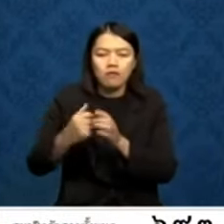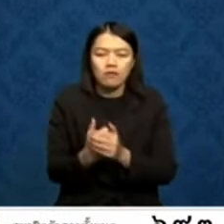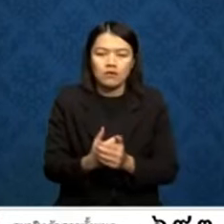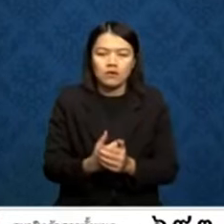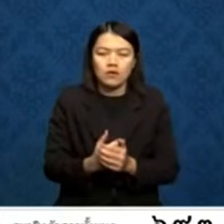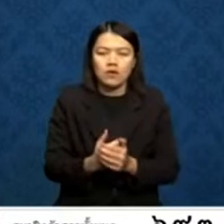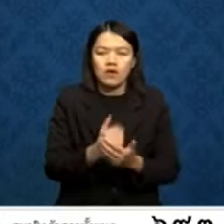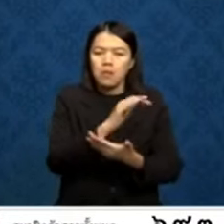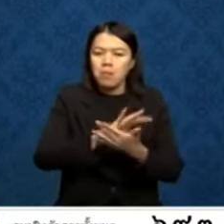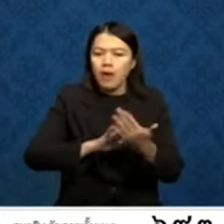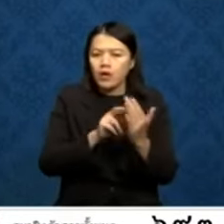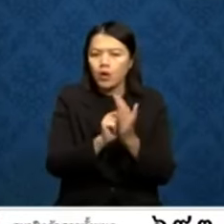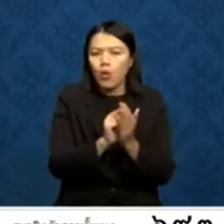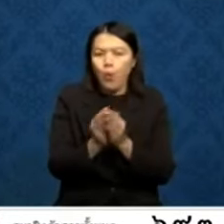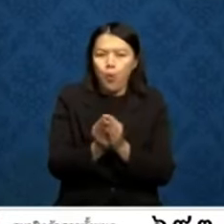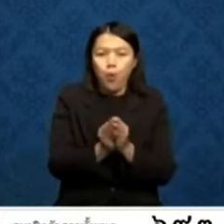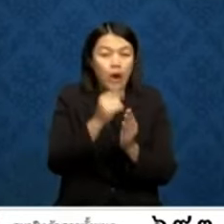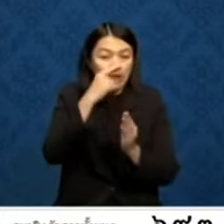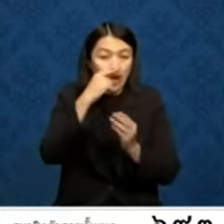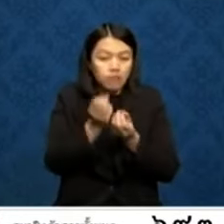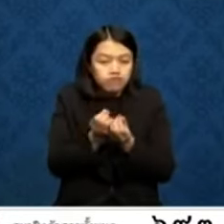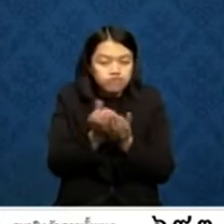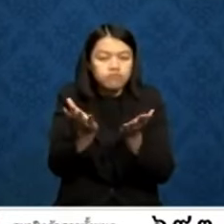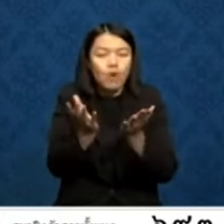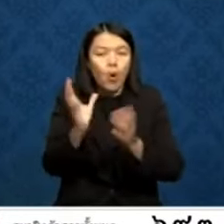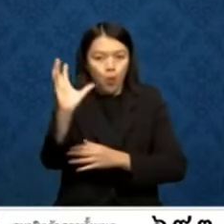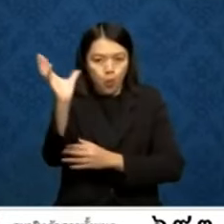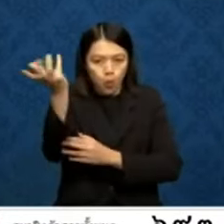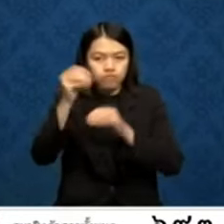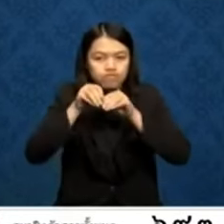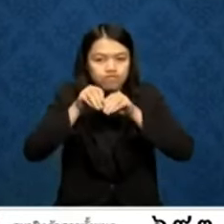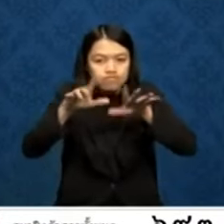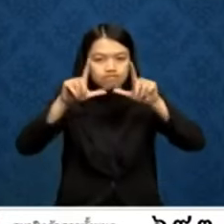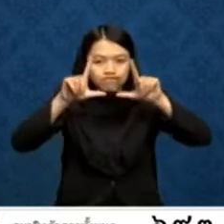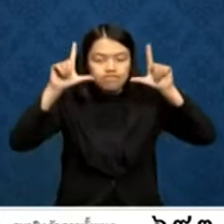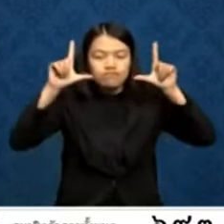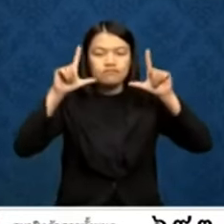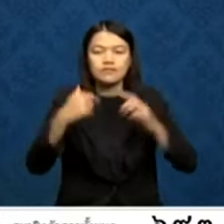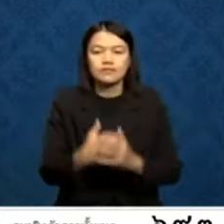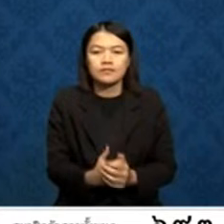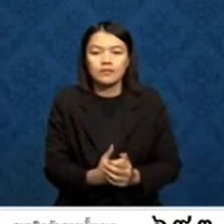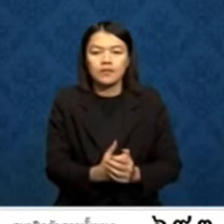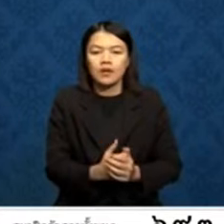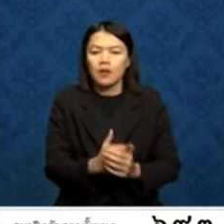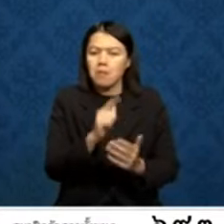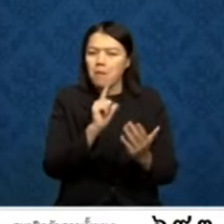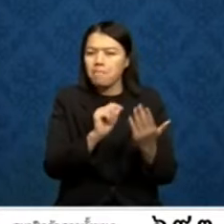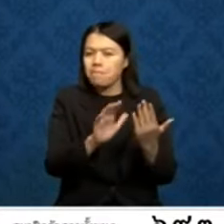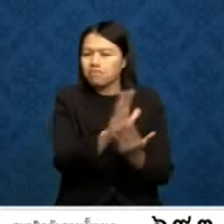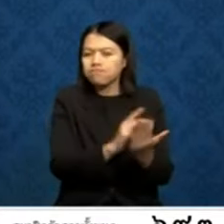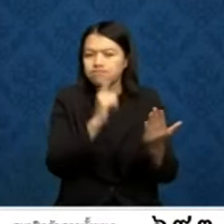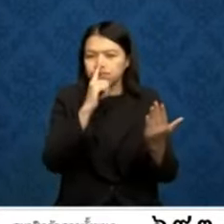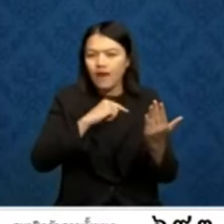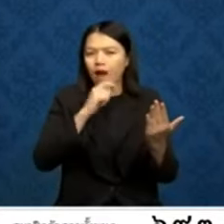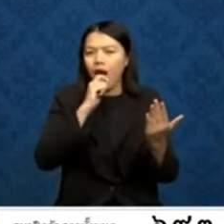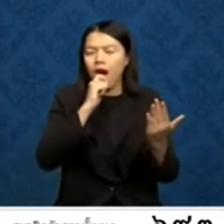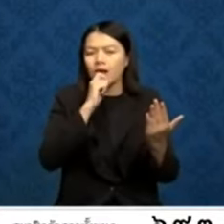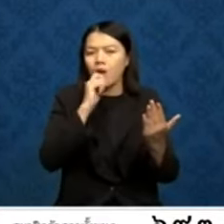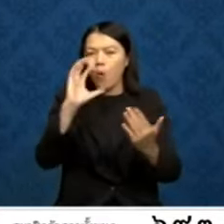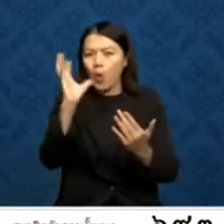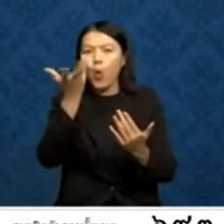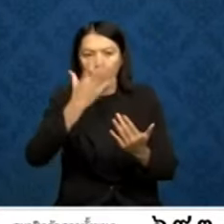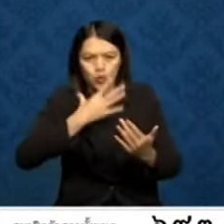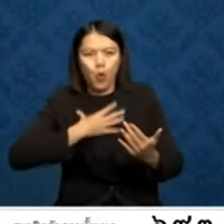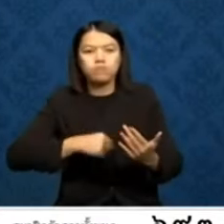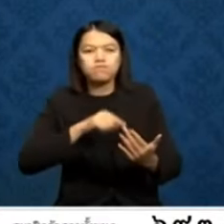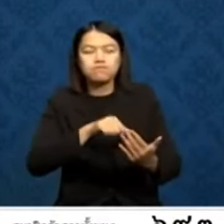บายครัวไทยสู่ครัวโลกซึ่งเป็นจุดเด่นของประเทศไทยเพื่อตอบสนองความต้องการของโลกด้